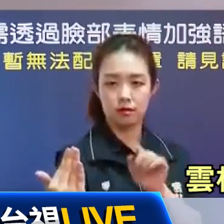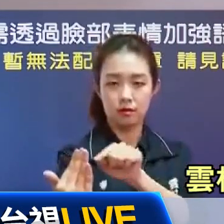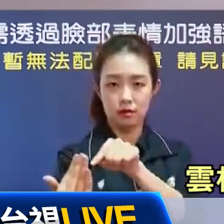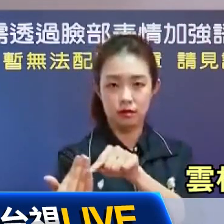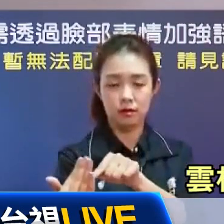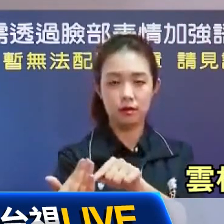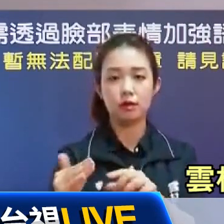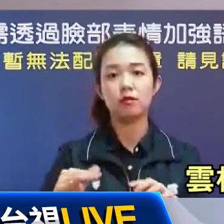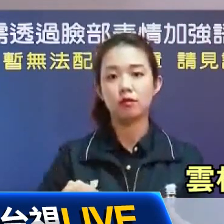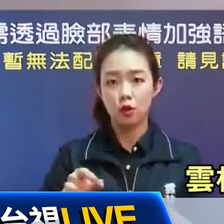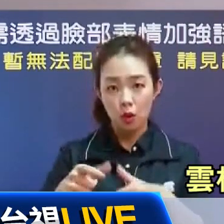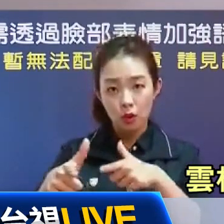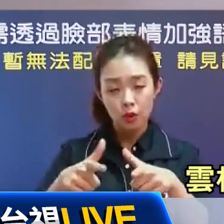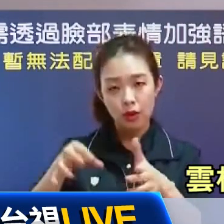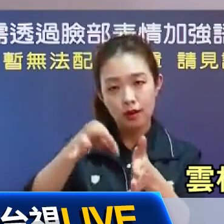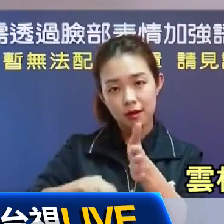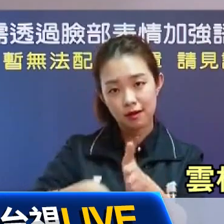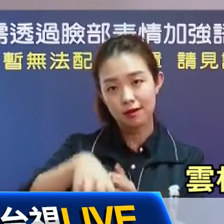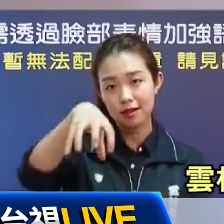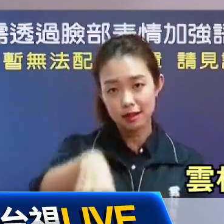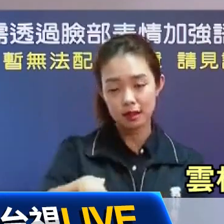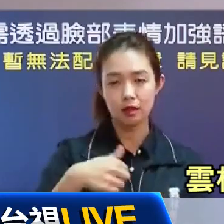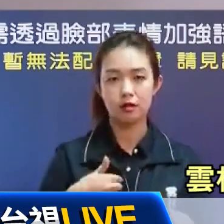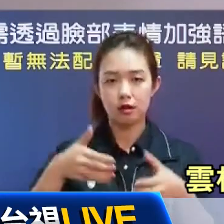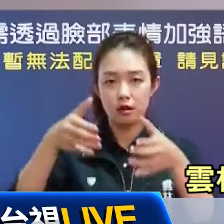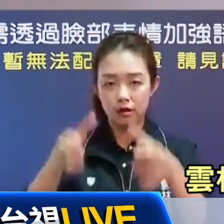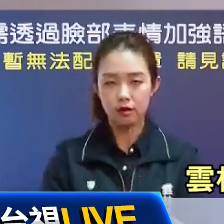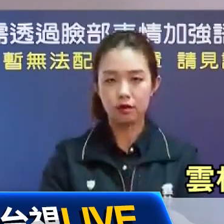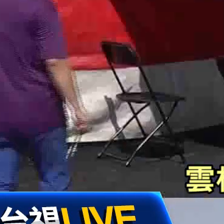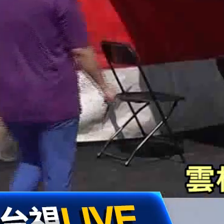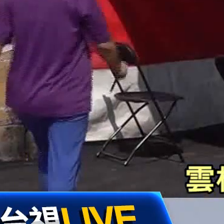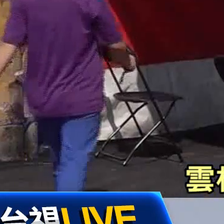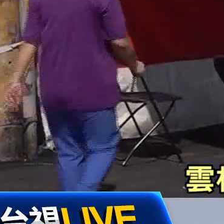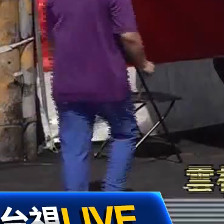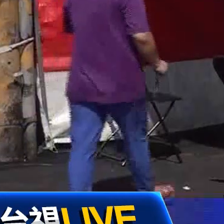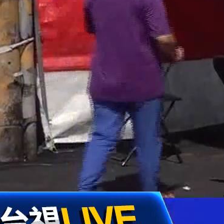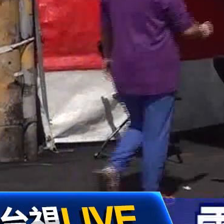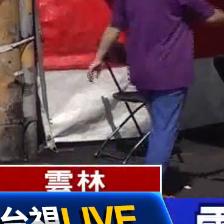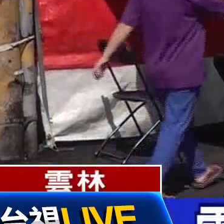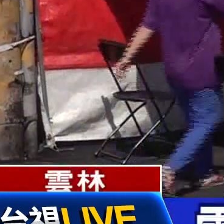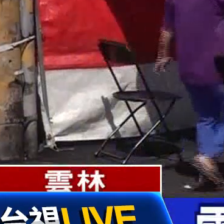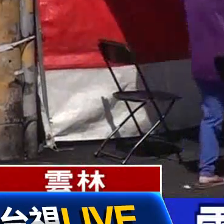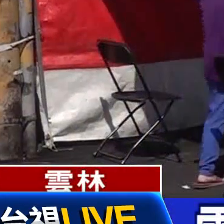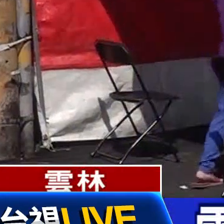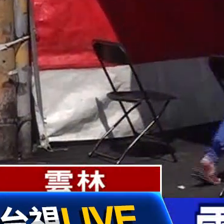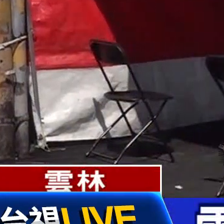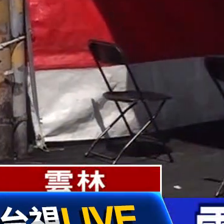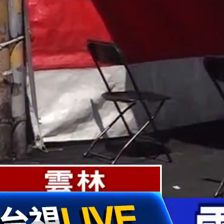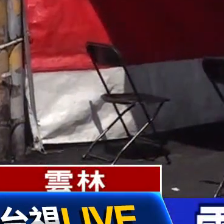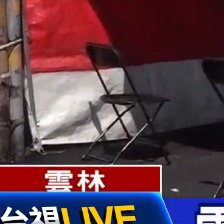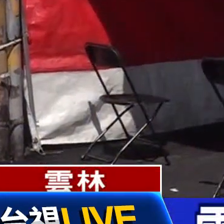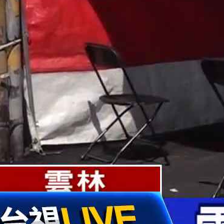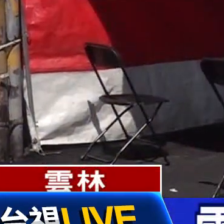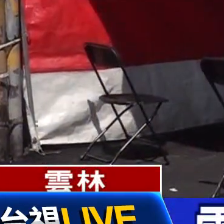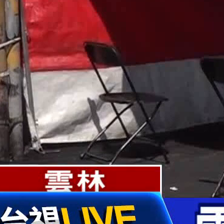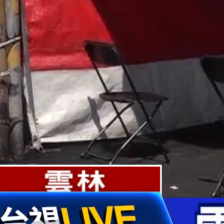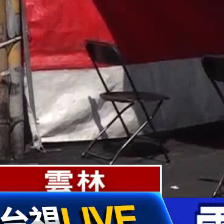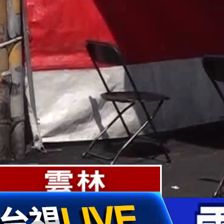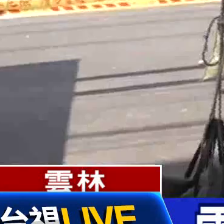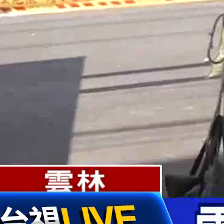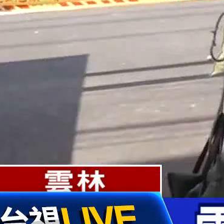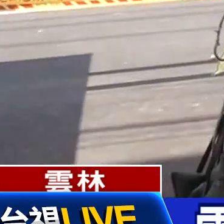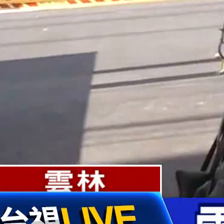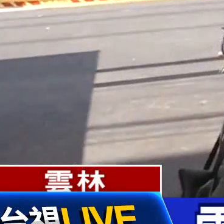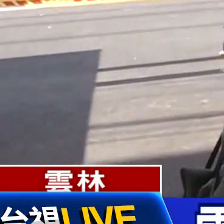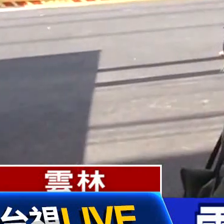球场，那我们同样设置这个社区快筛站。 另外，湖尾台大医院开设持续性社区快筛站，张立